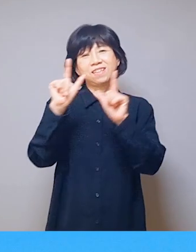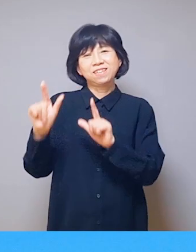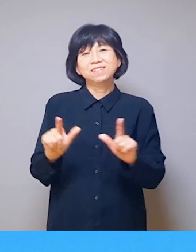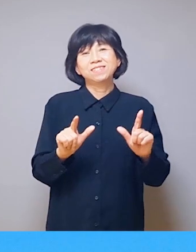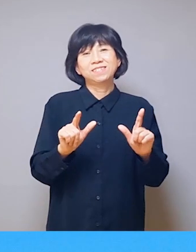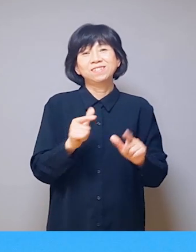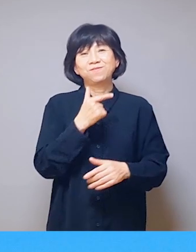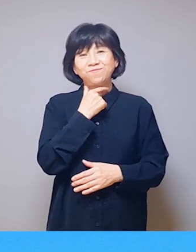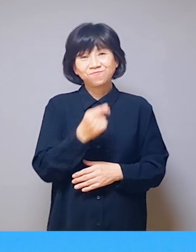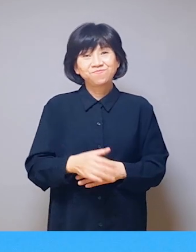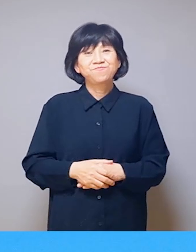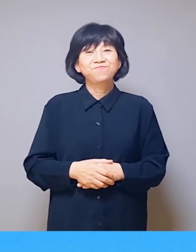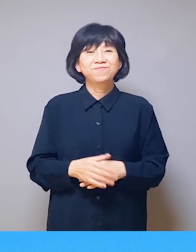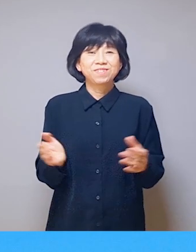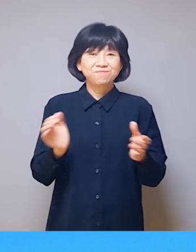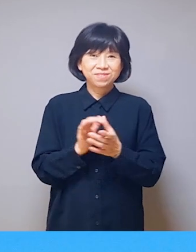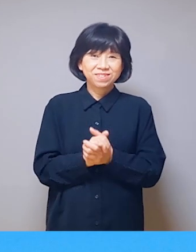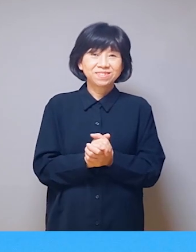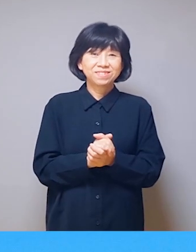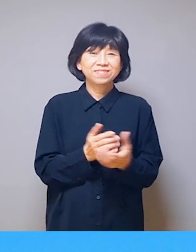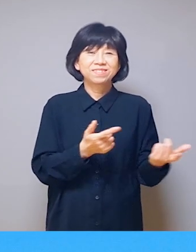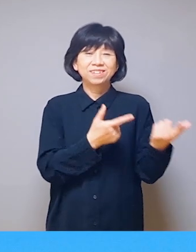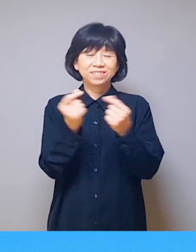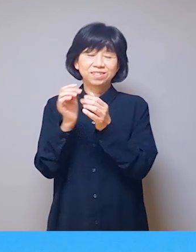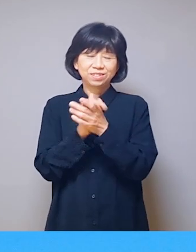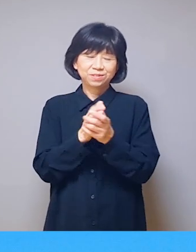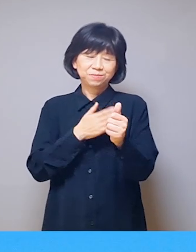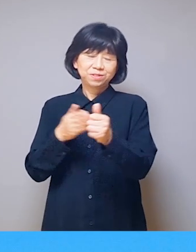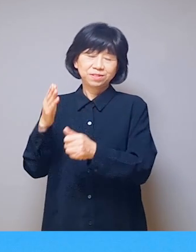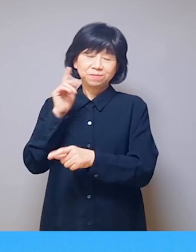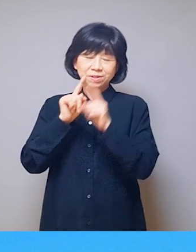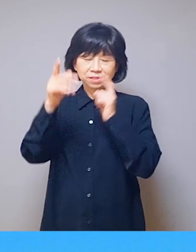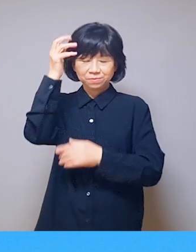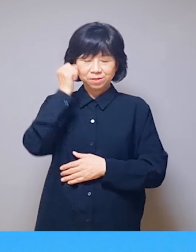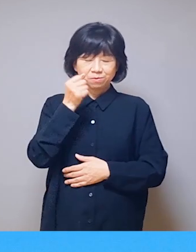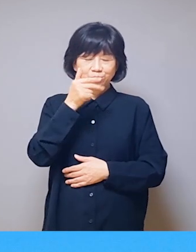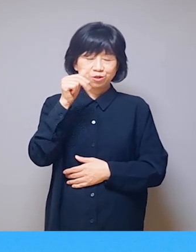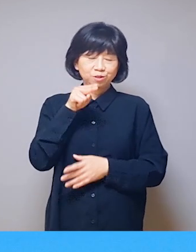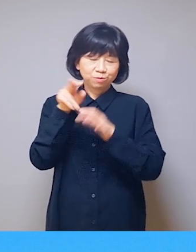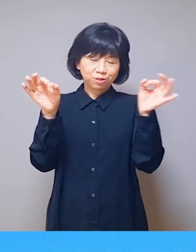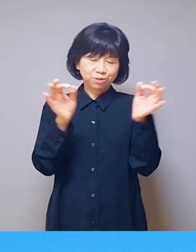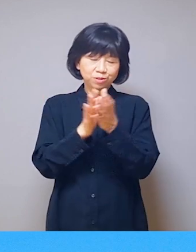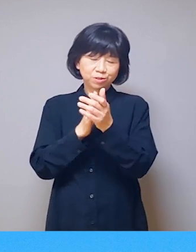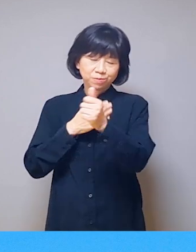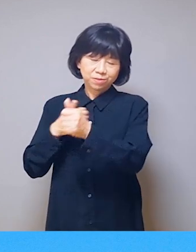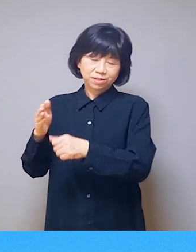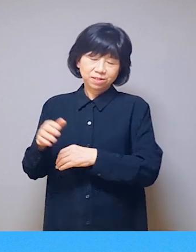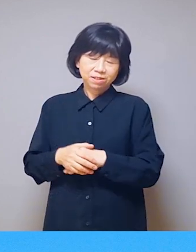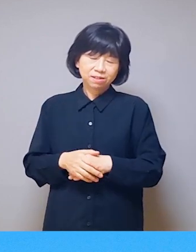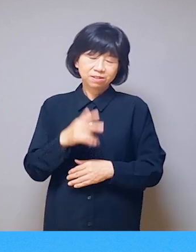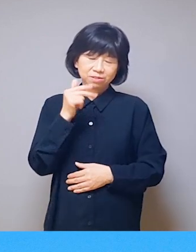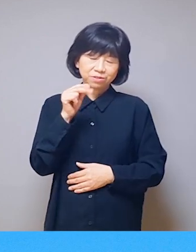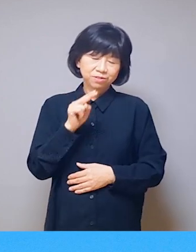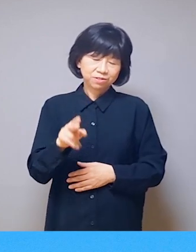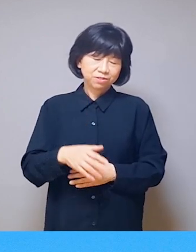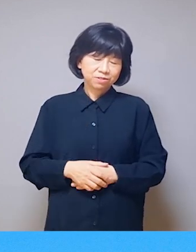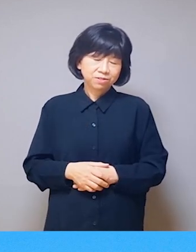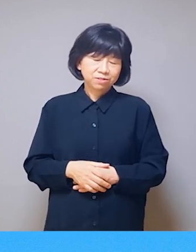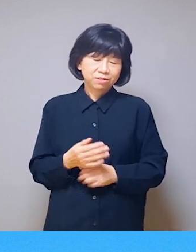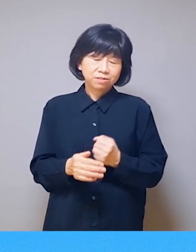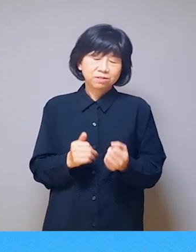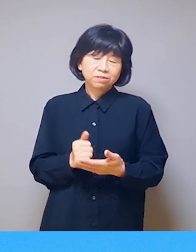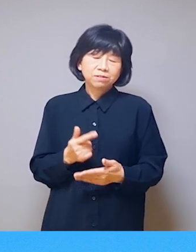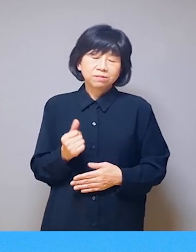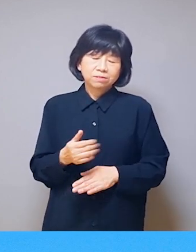수 있기를 바랍니다. 아멘. 우리 같이 기도하겠습니다. 오늘 말씀 기억하면서 주여 한번 부르시고 기도합니다. 주여,